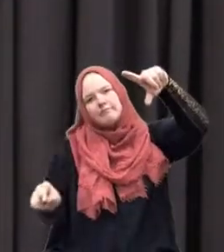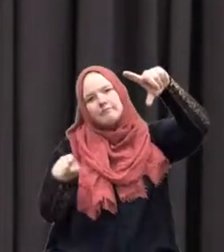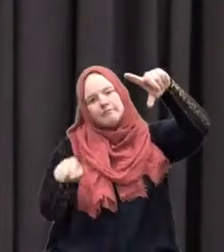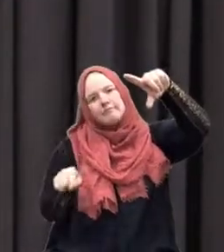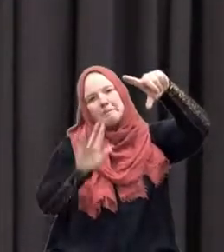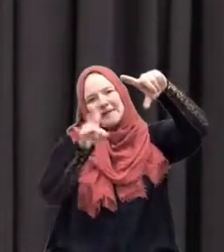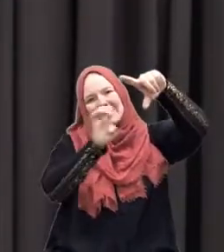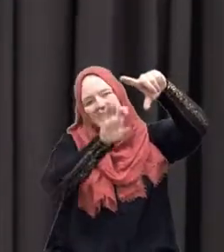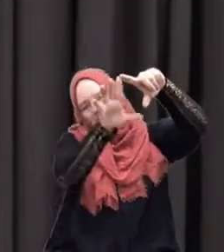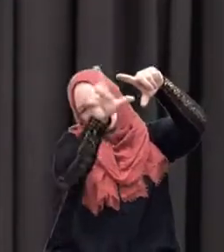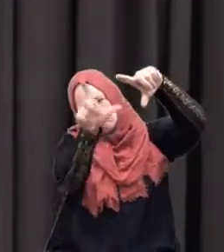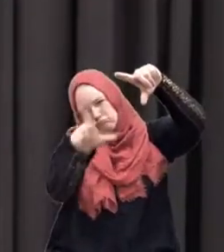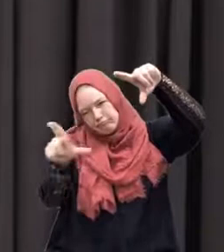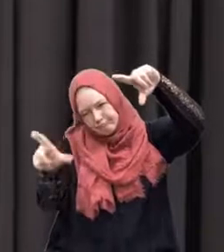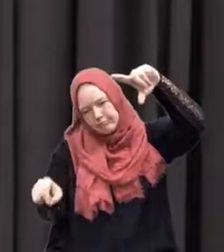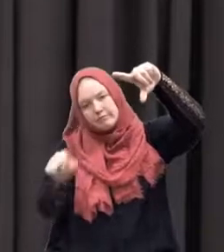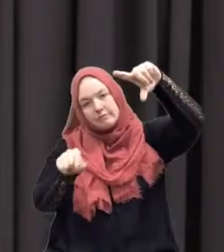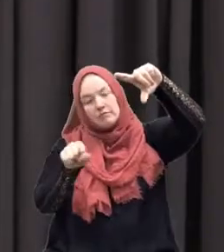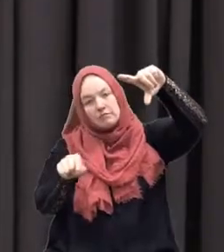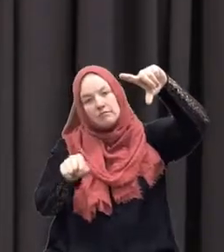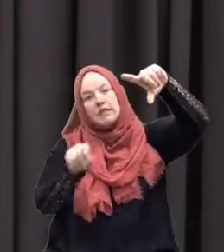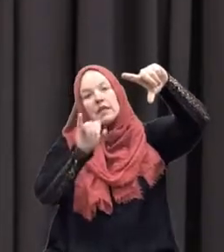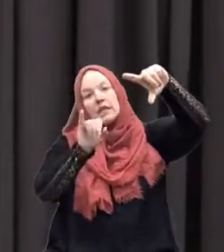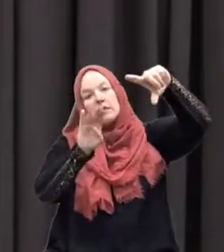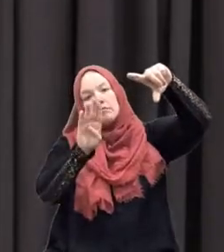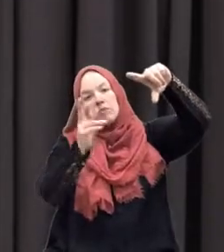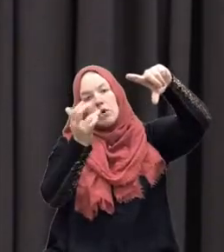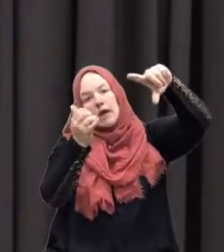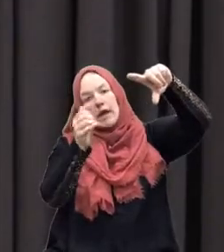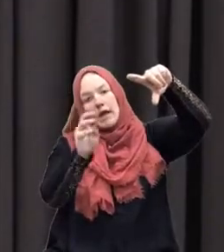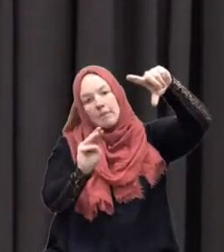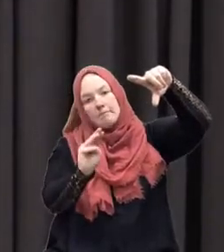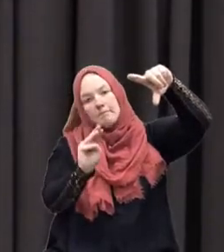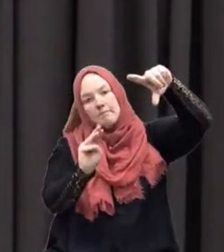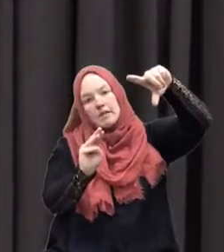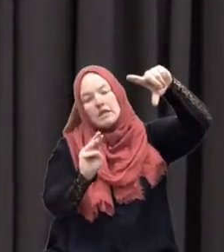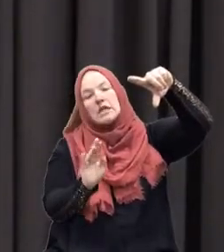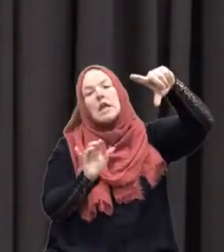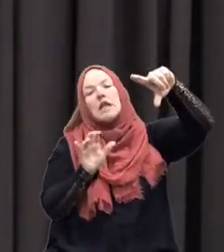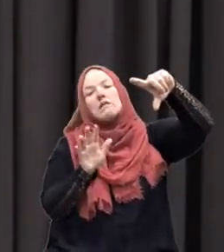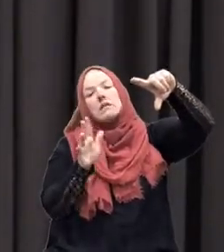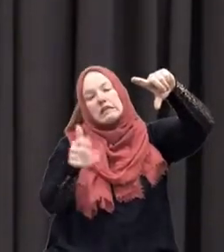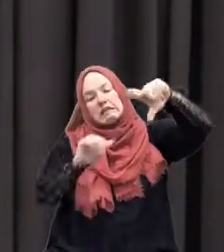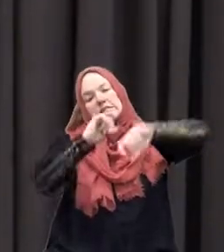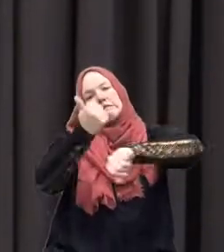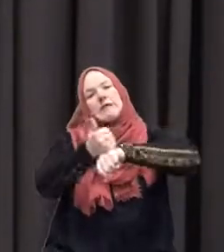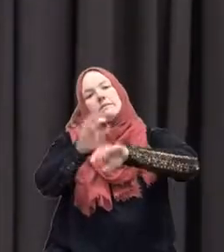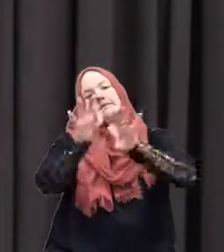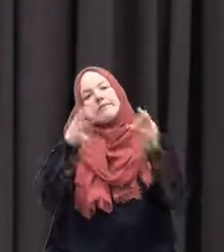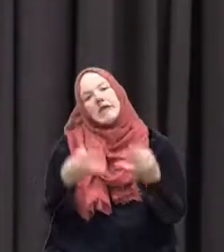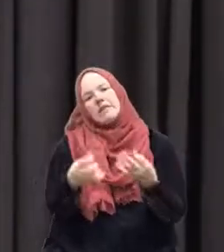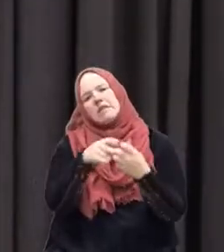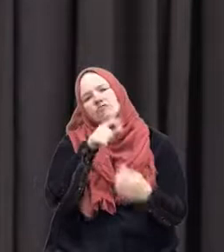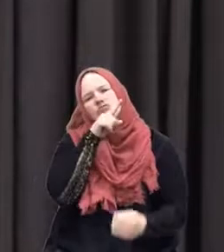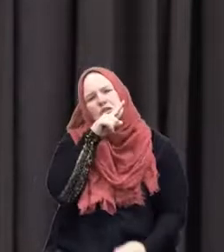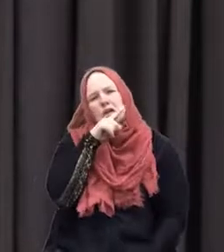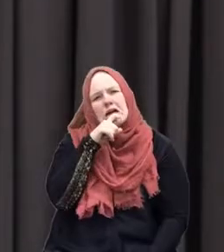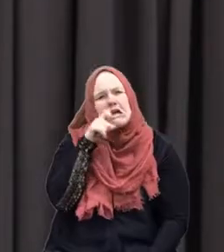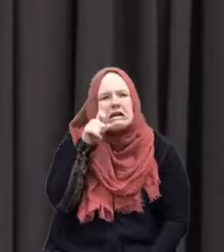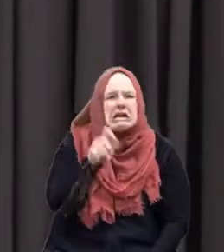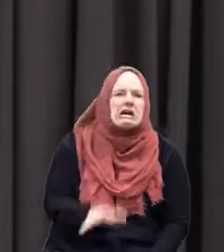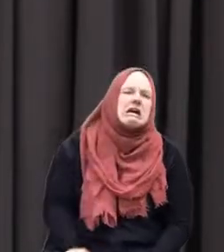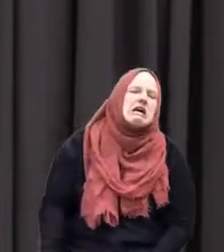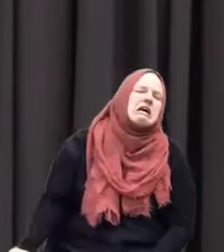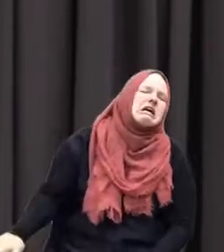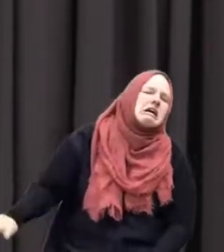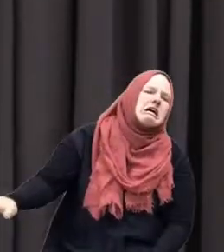ta'ala tells us that Ibrahim settled his family in an arid desert place. رب